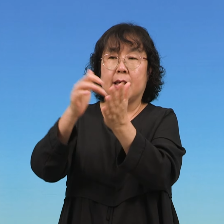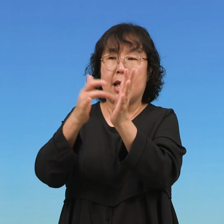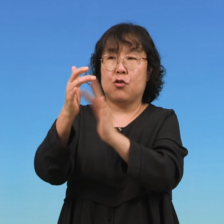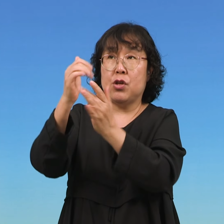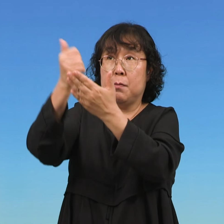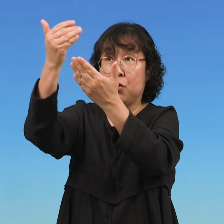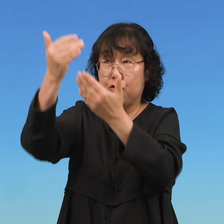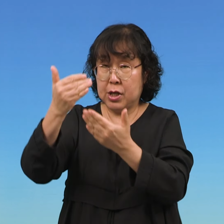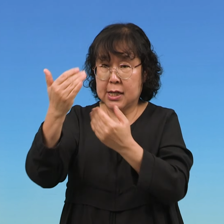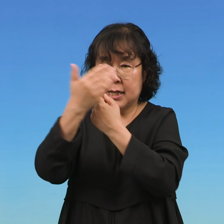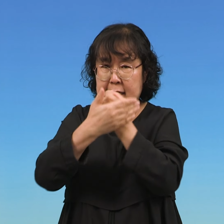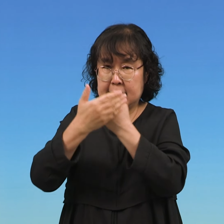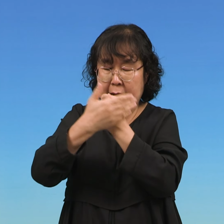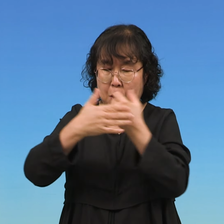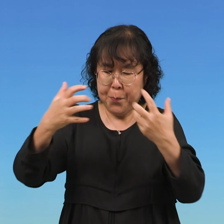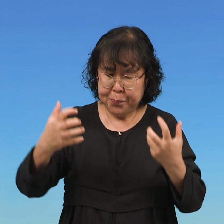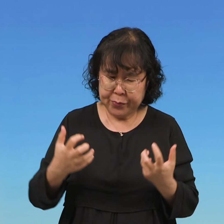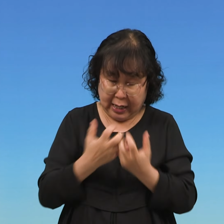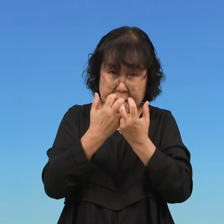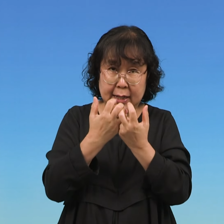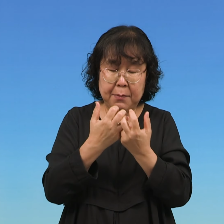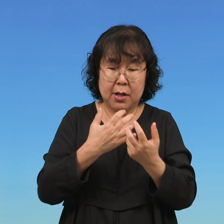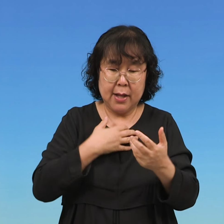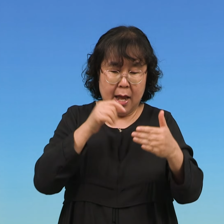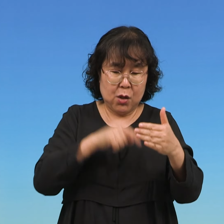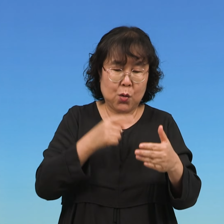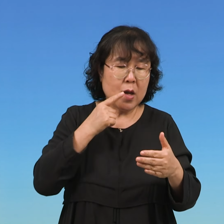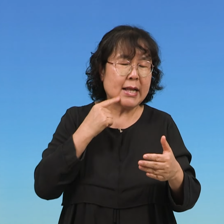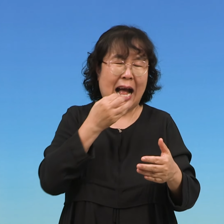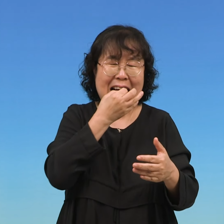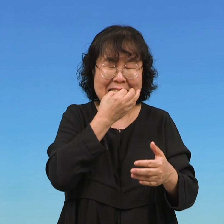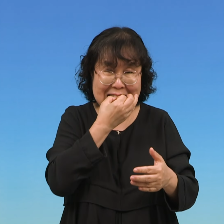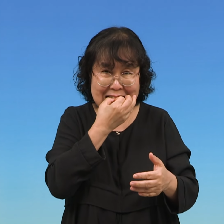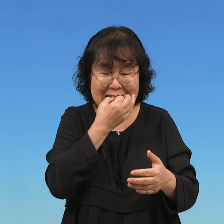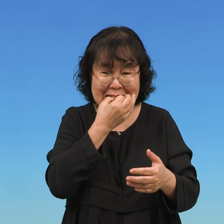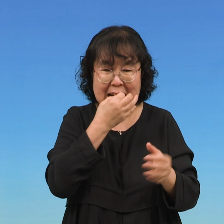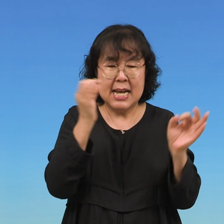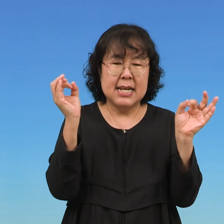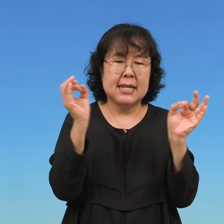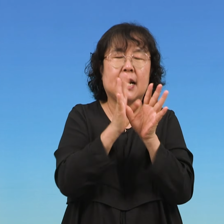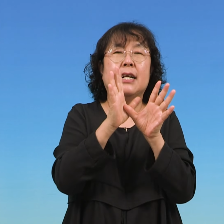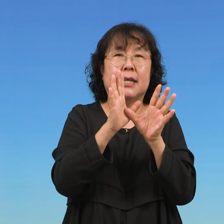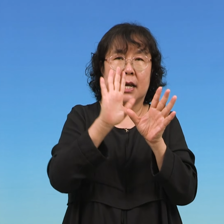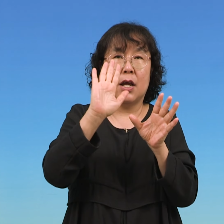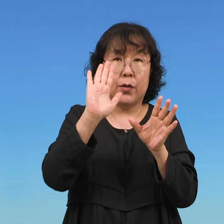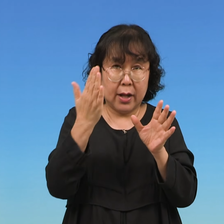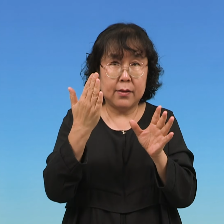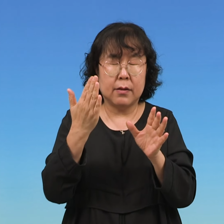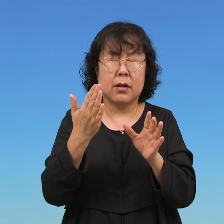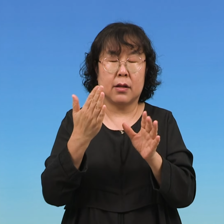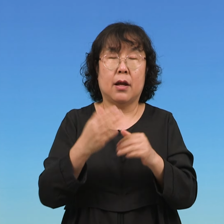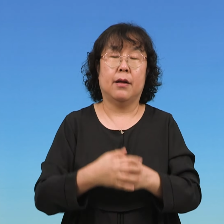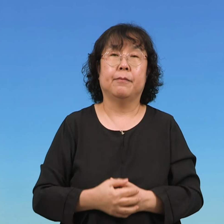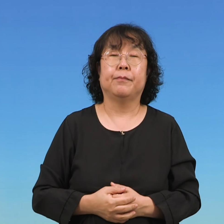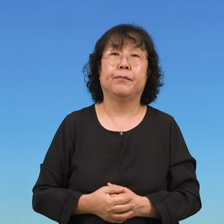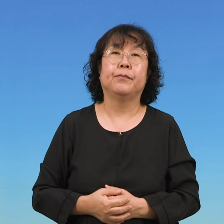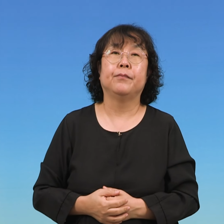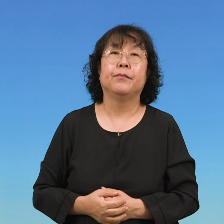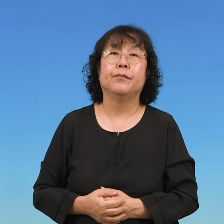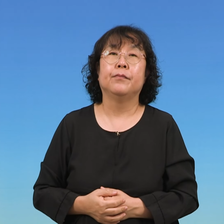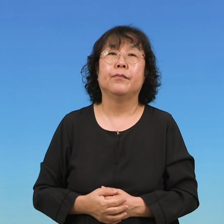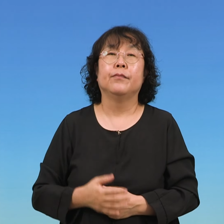내 안에 탐욕이 힘을 쓸 수가 없게 될 줄로 믿으시기를 바랍니다 제가이 설교를